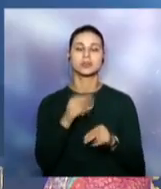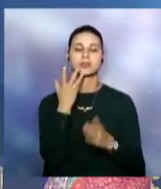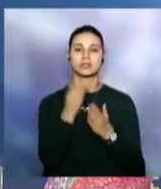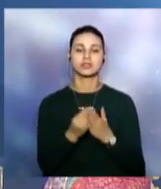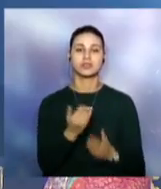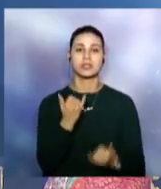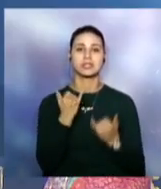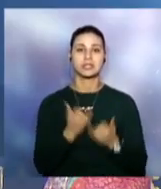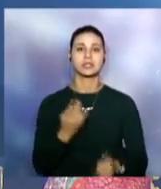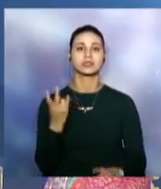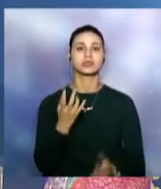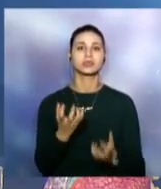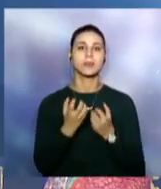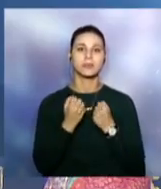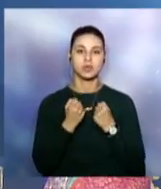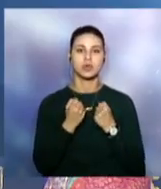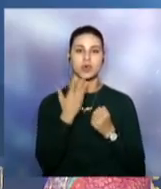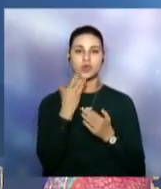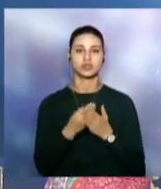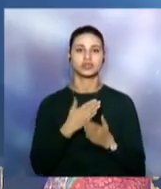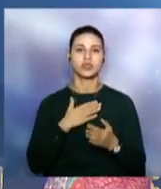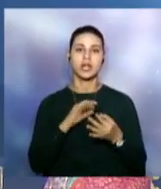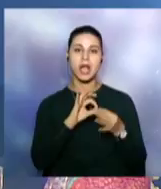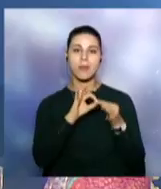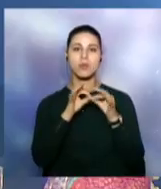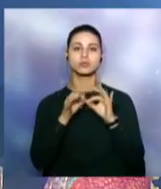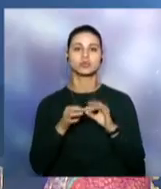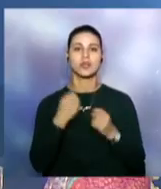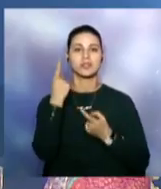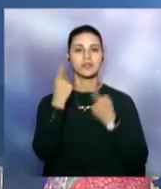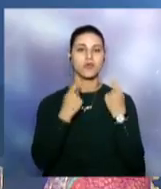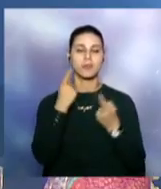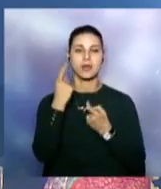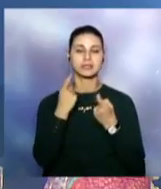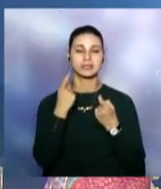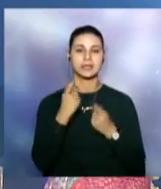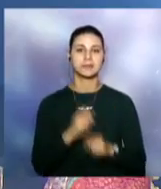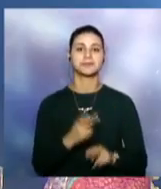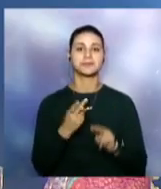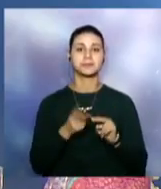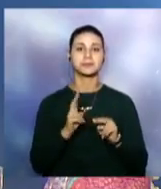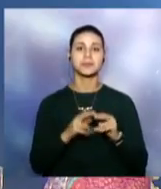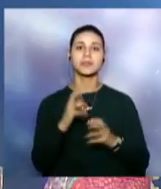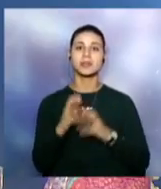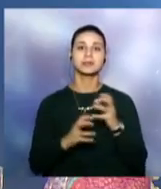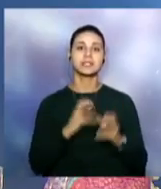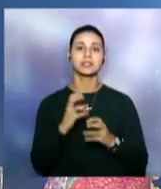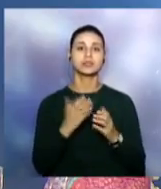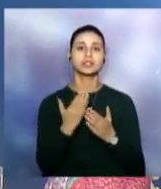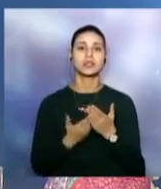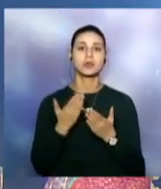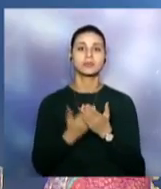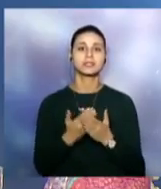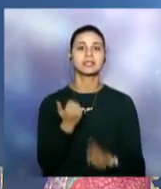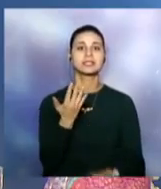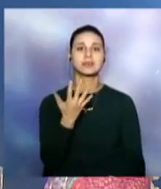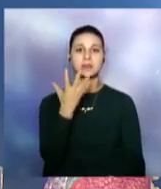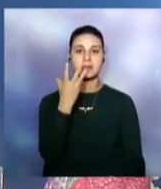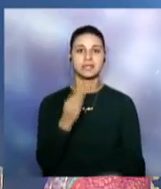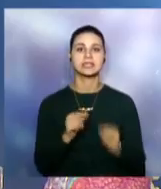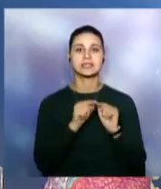თქვენ უნდა მიიღოთ ჩვენგან ამომწურავი ინფორმაცია იმ საერთაშორისო რეკომენდაციებზე, რაც რამდენიმე